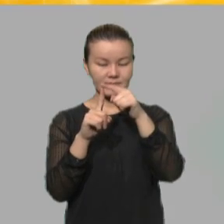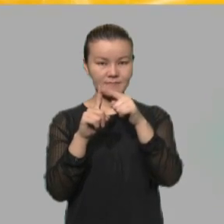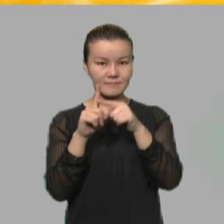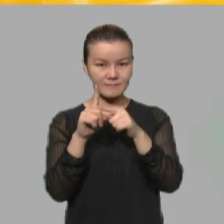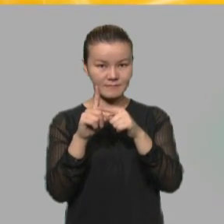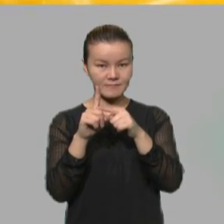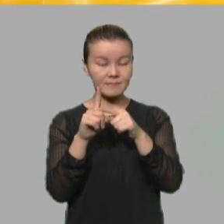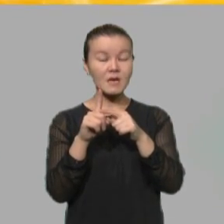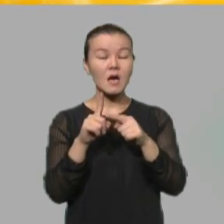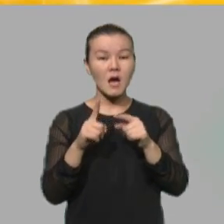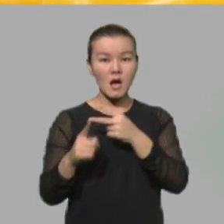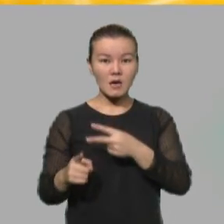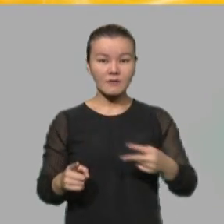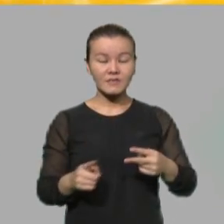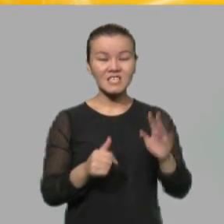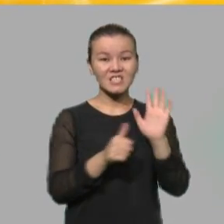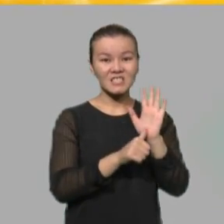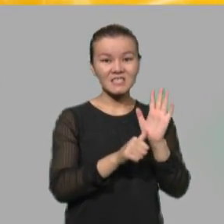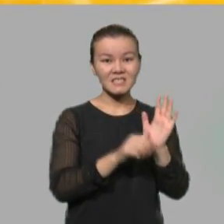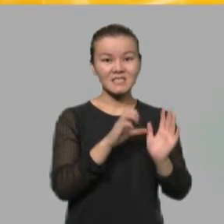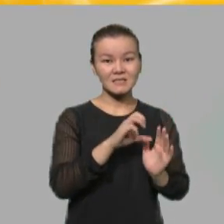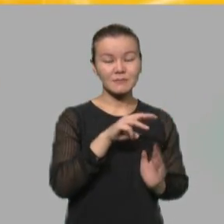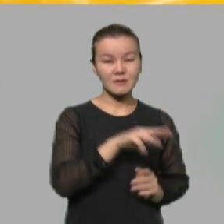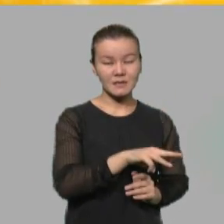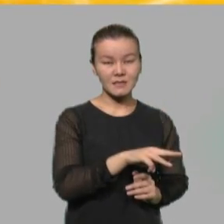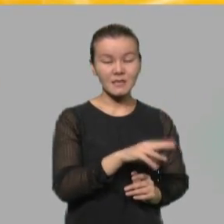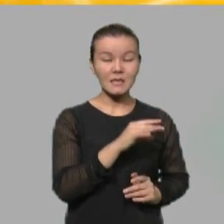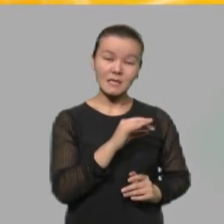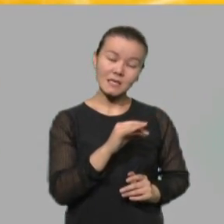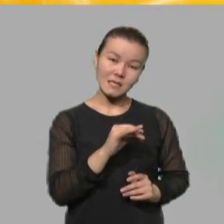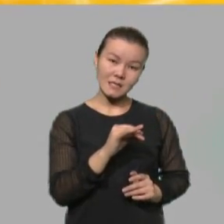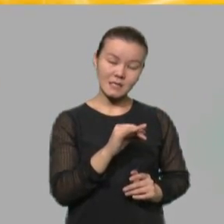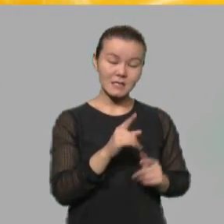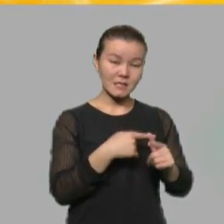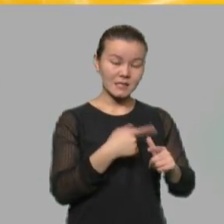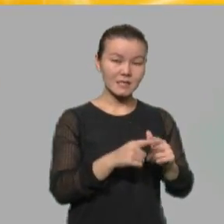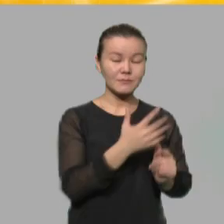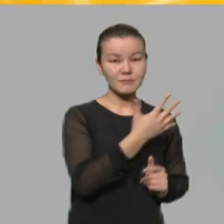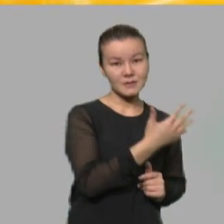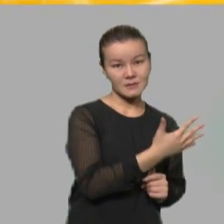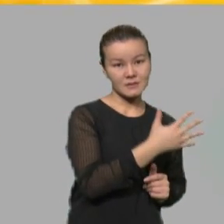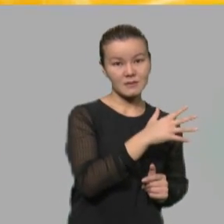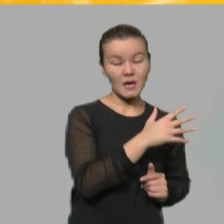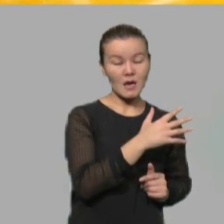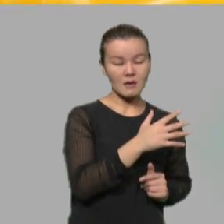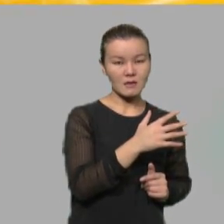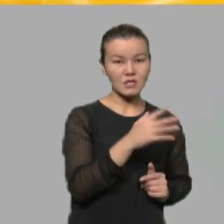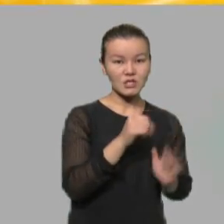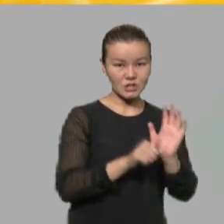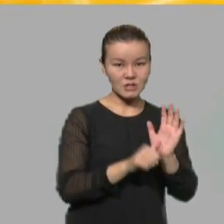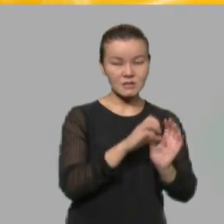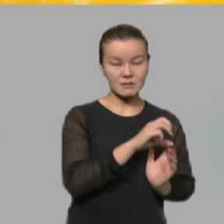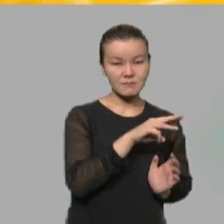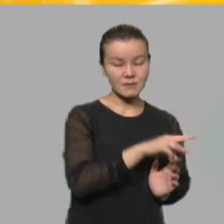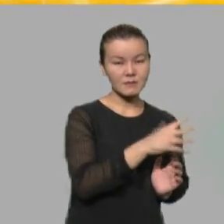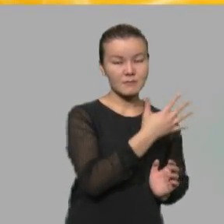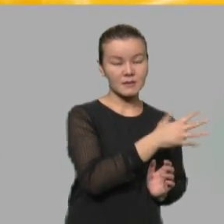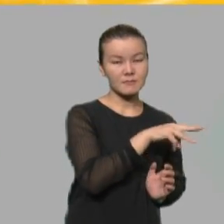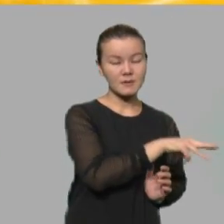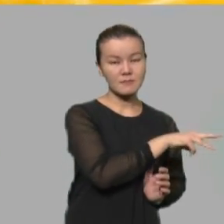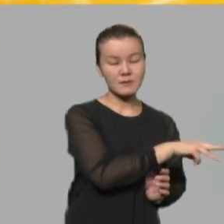И равна эта длина 6 сантиметрам 5 миллиметрам.